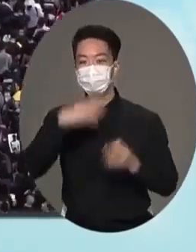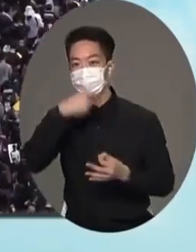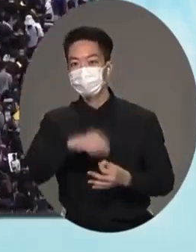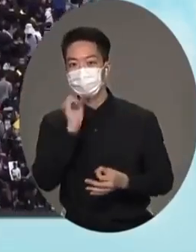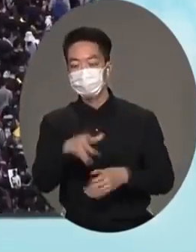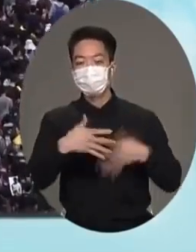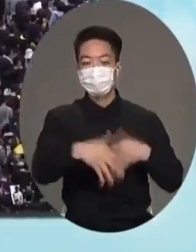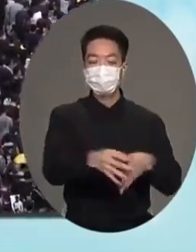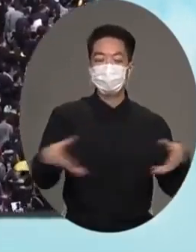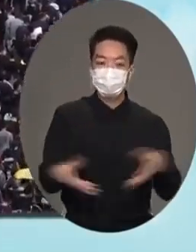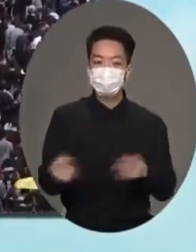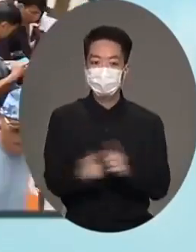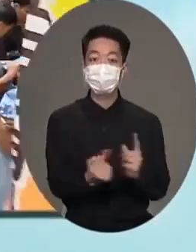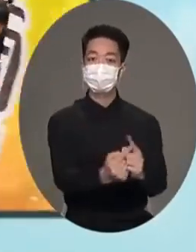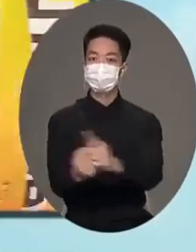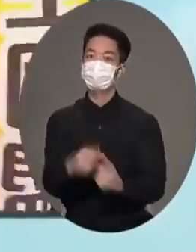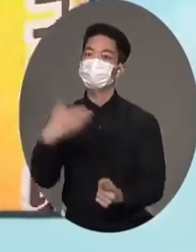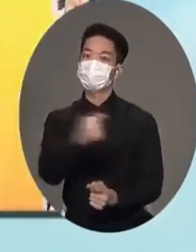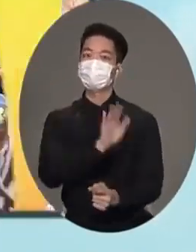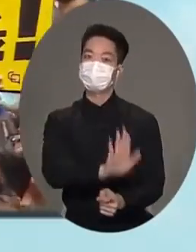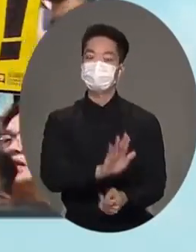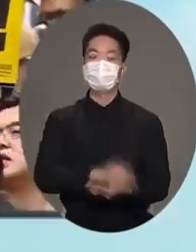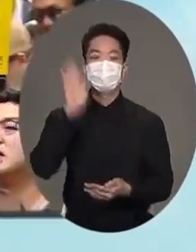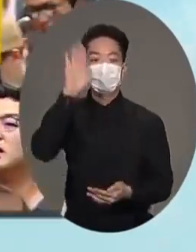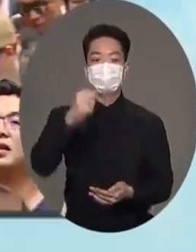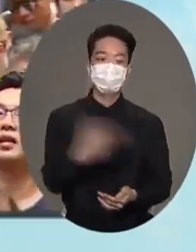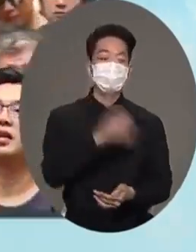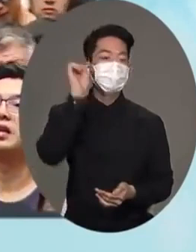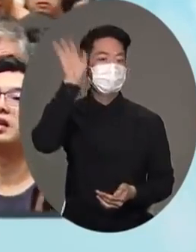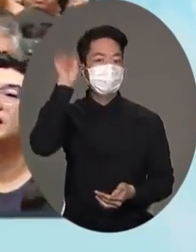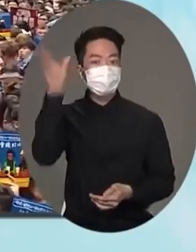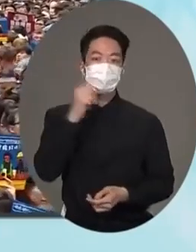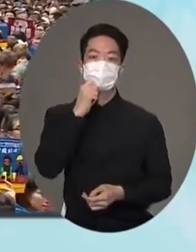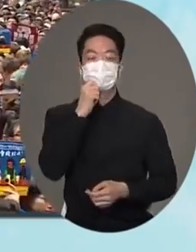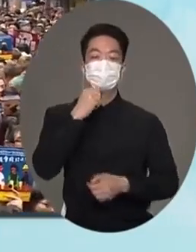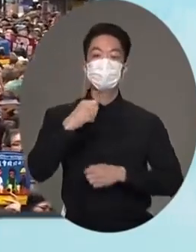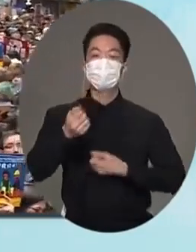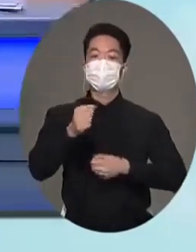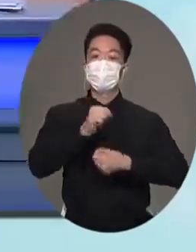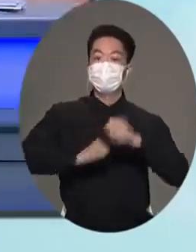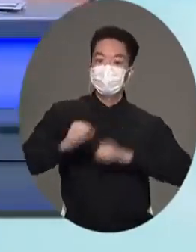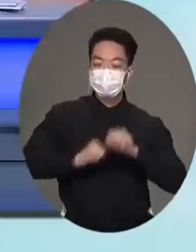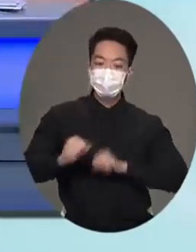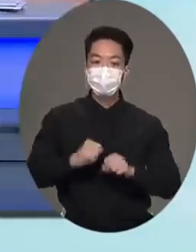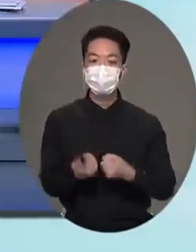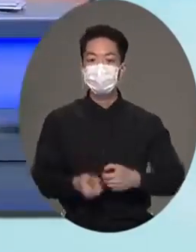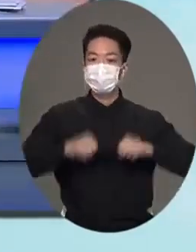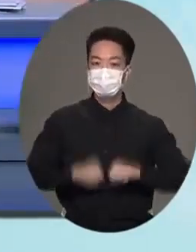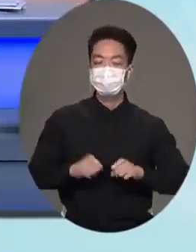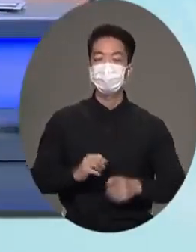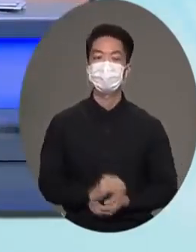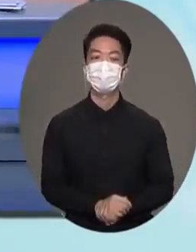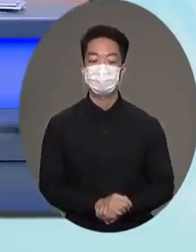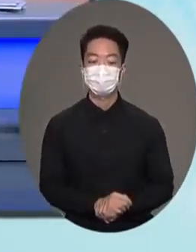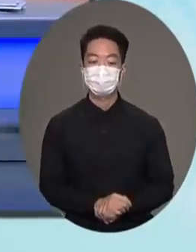會是市民權利，認為今後需要採取更高創意、更靈活的方式去捍衛。 早可能講緊八